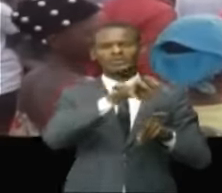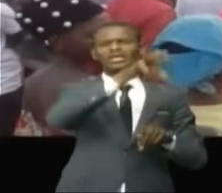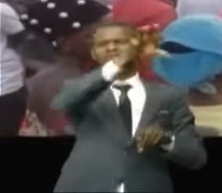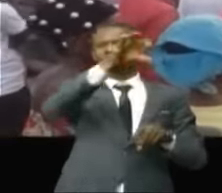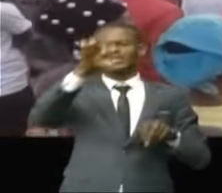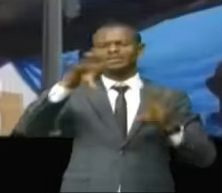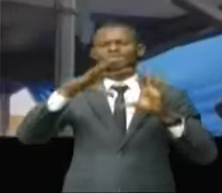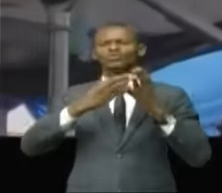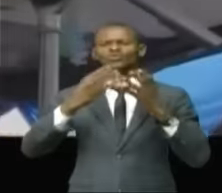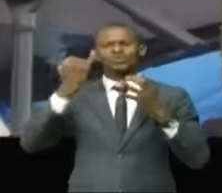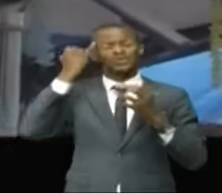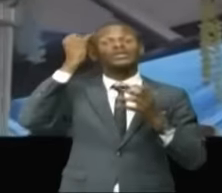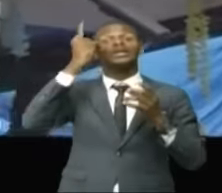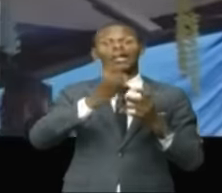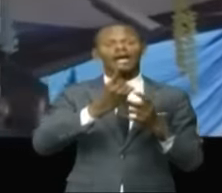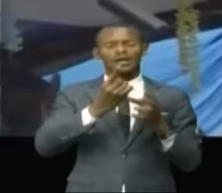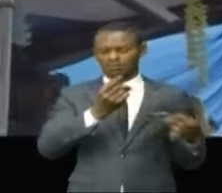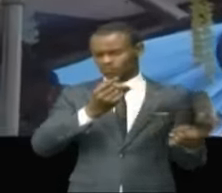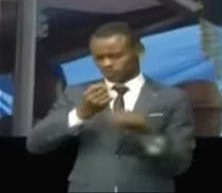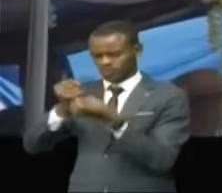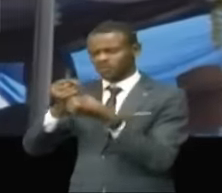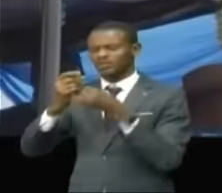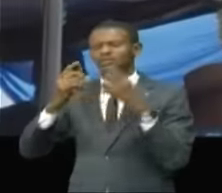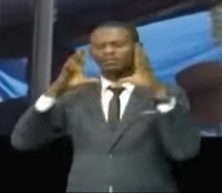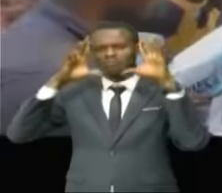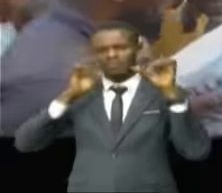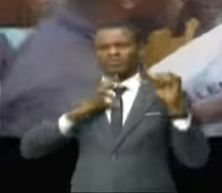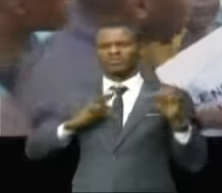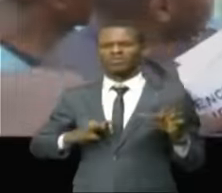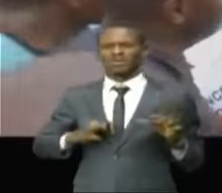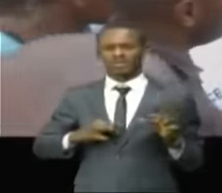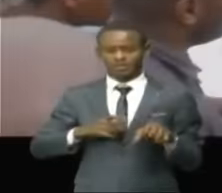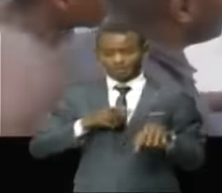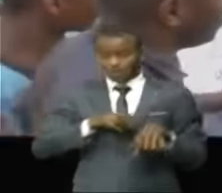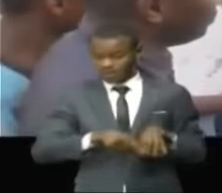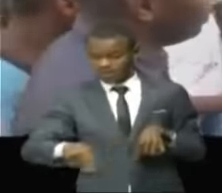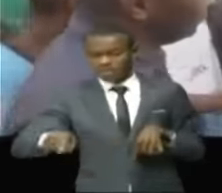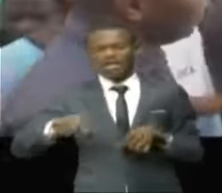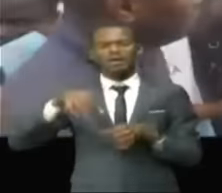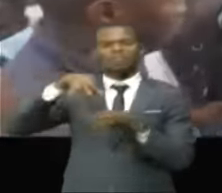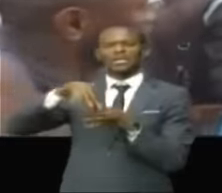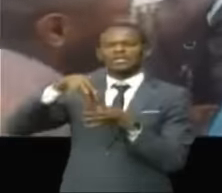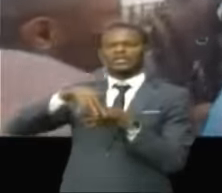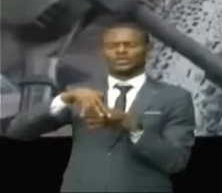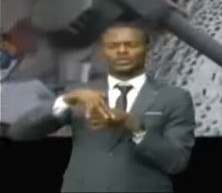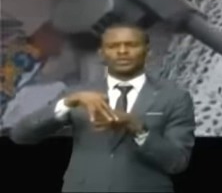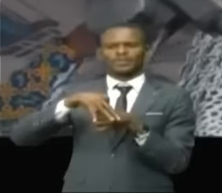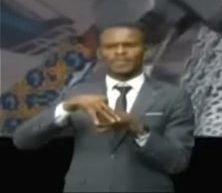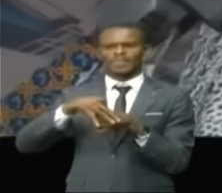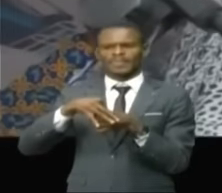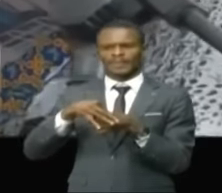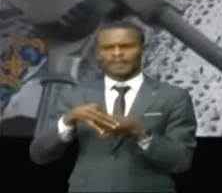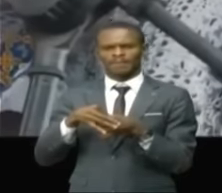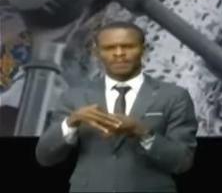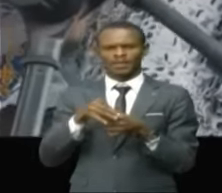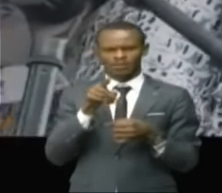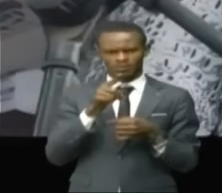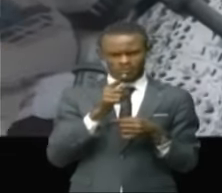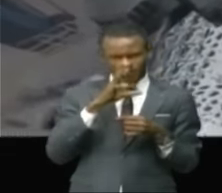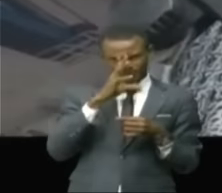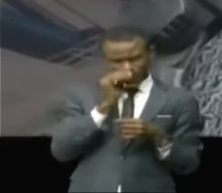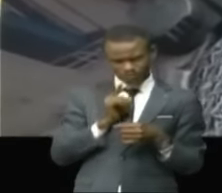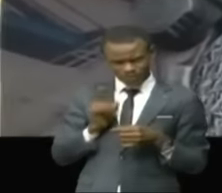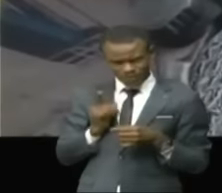Félix Tshisekedi, lors des élections. Étant un parti des actions, Norbert Basengezi Ketitima annonce les débuts de plusieurs projets